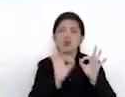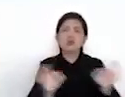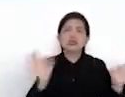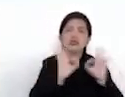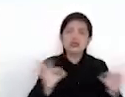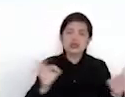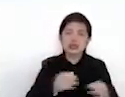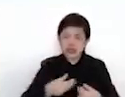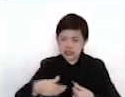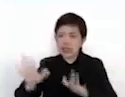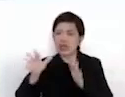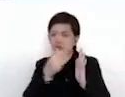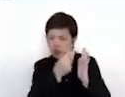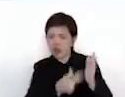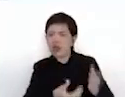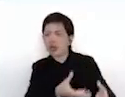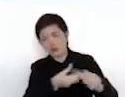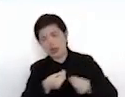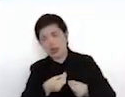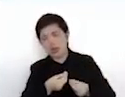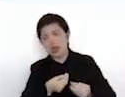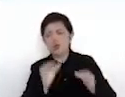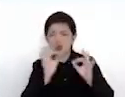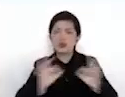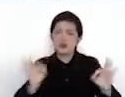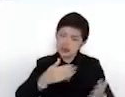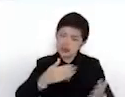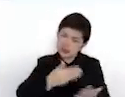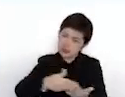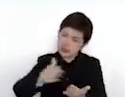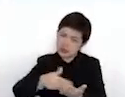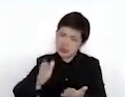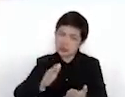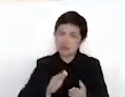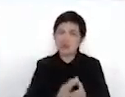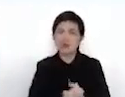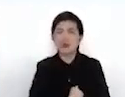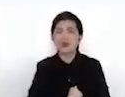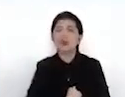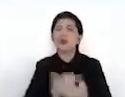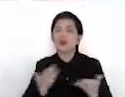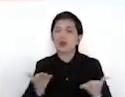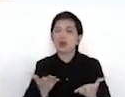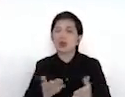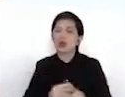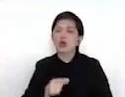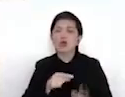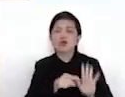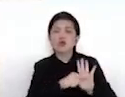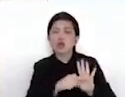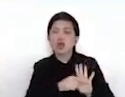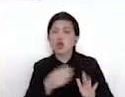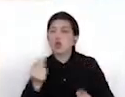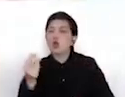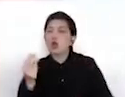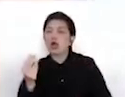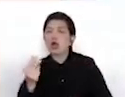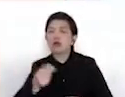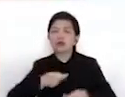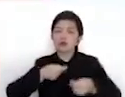karena masih kotor silakan untuk urusan kebersihan Oh kurang modal si Ibu tetangga silakan pakai Oh Karang